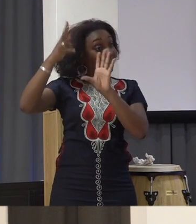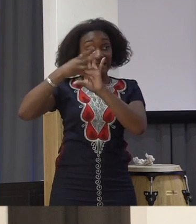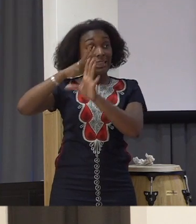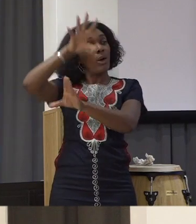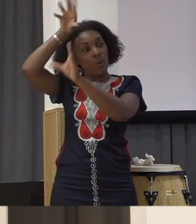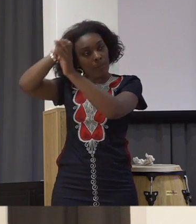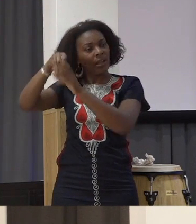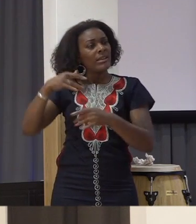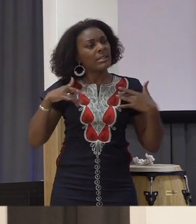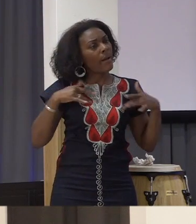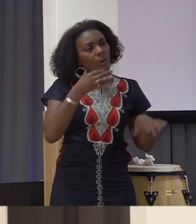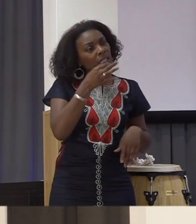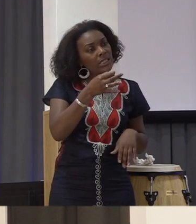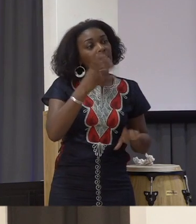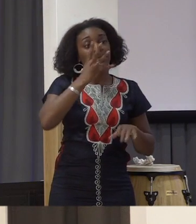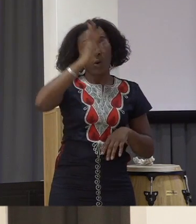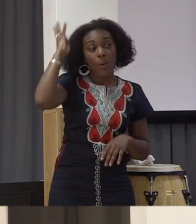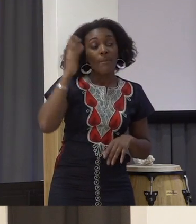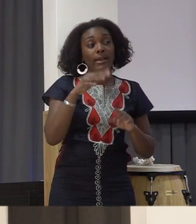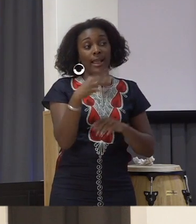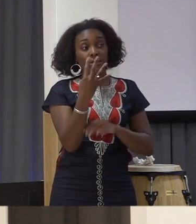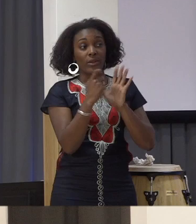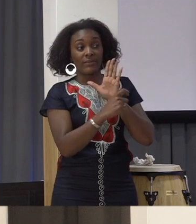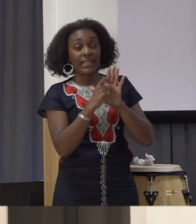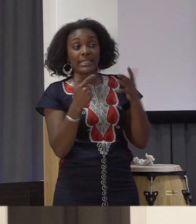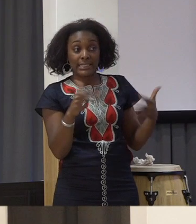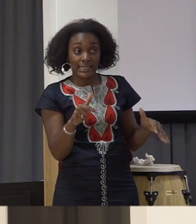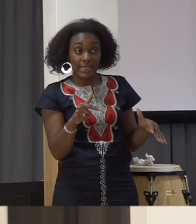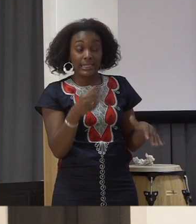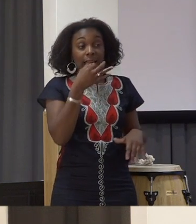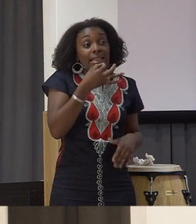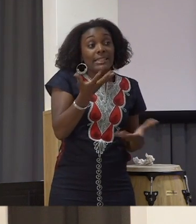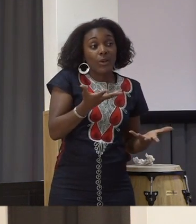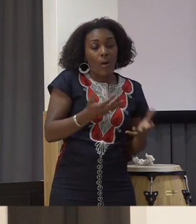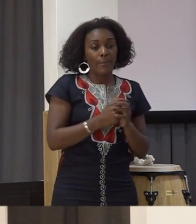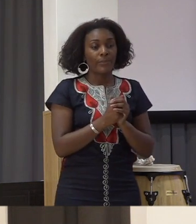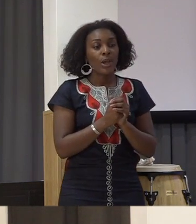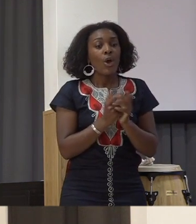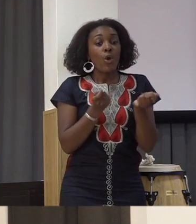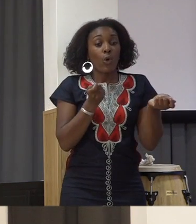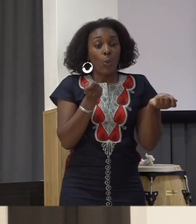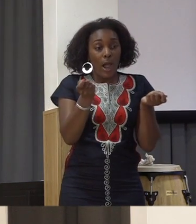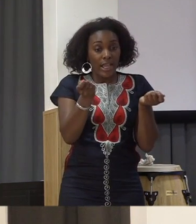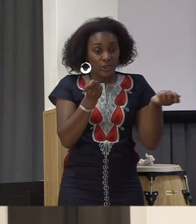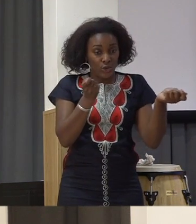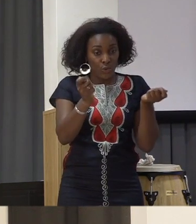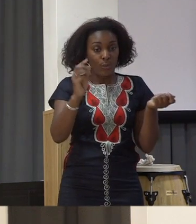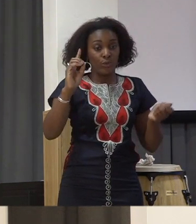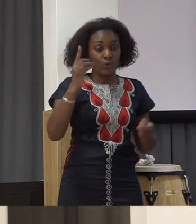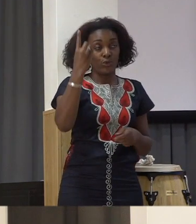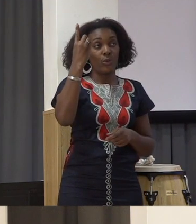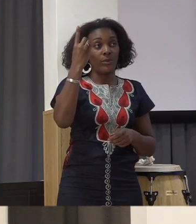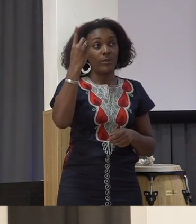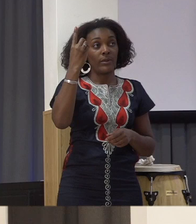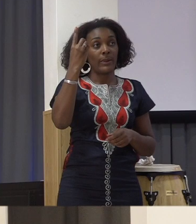dis, c'est Romains 14, 17. Romains 14, 17, il est dit, le royaume de Dieu, Romains 14, 17, le royaume de